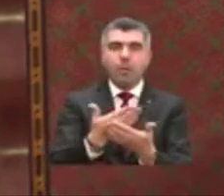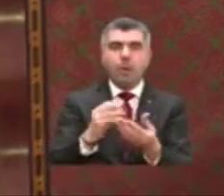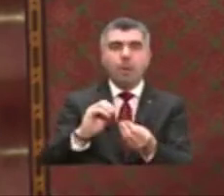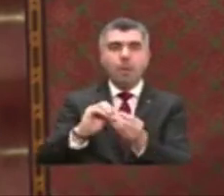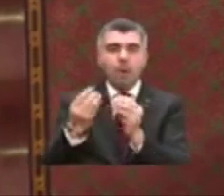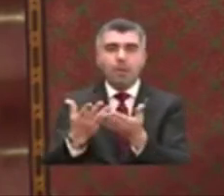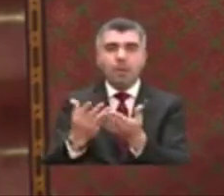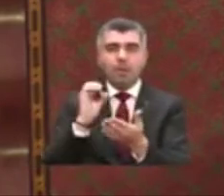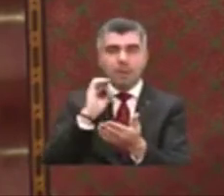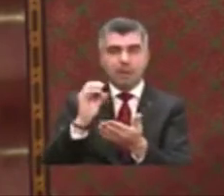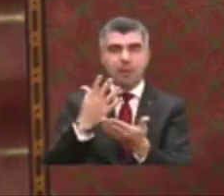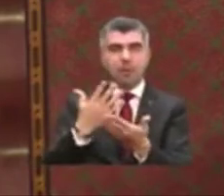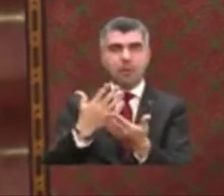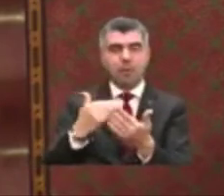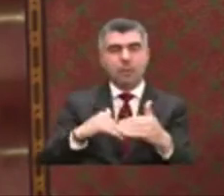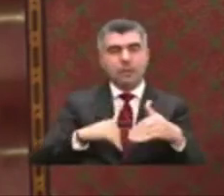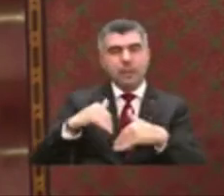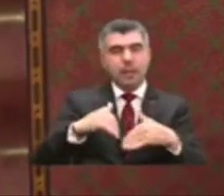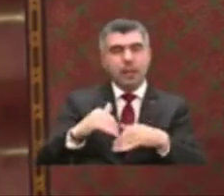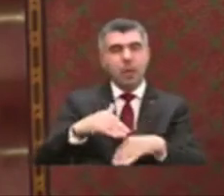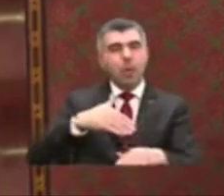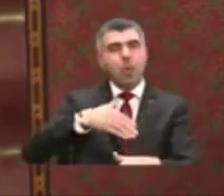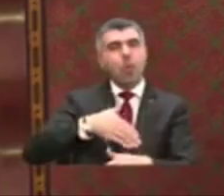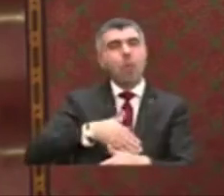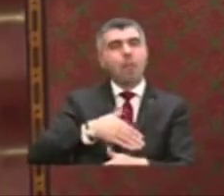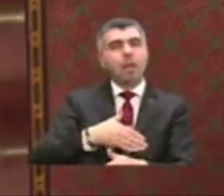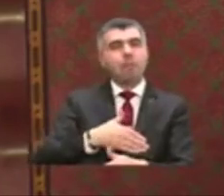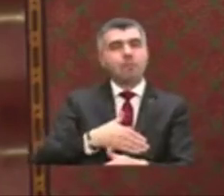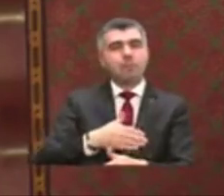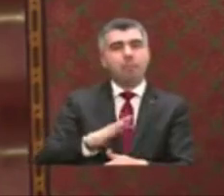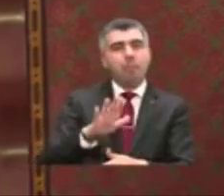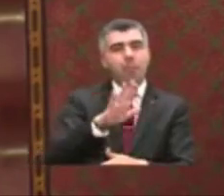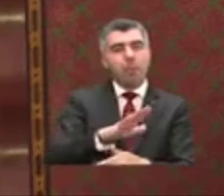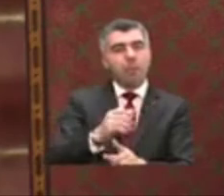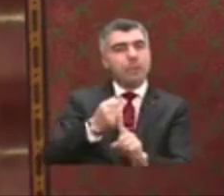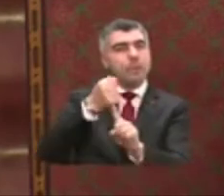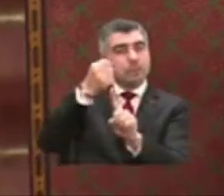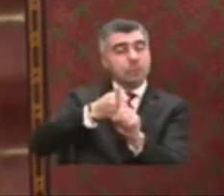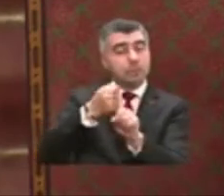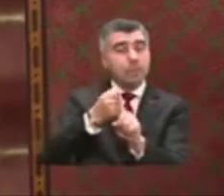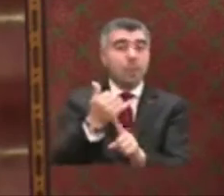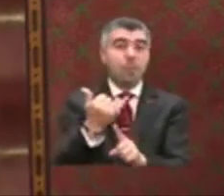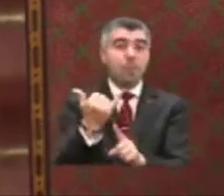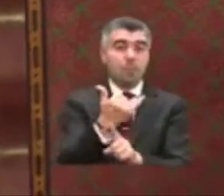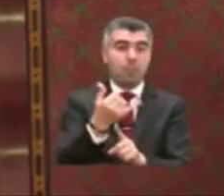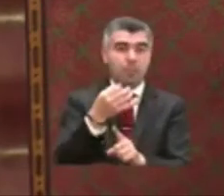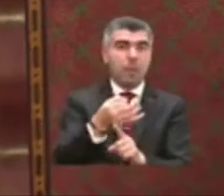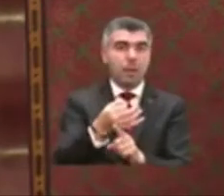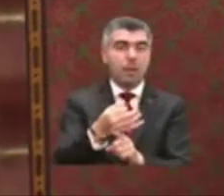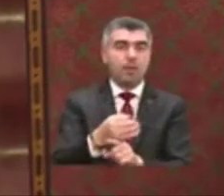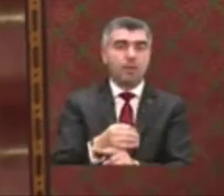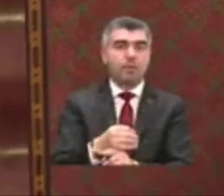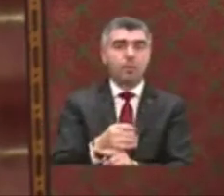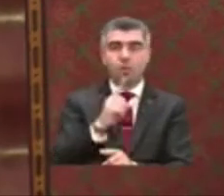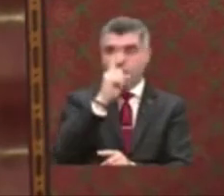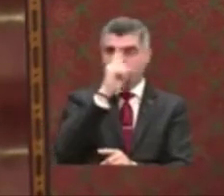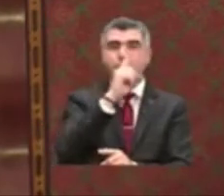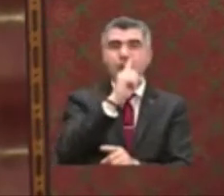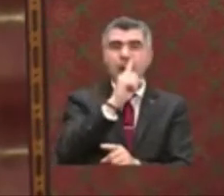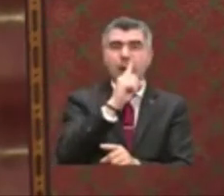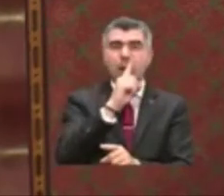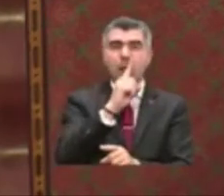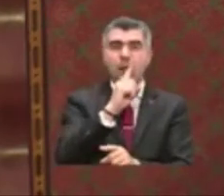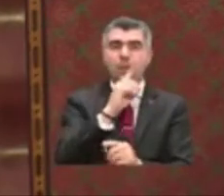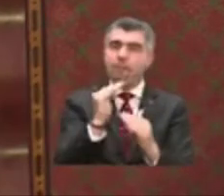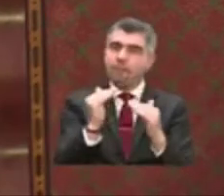للجهه ديال قلميم وادنون بان هنالك عمل مهم اللي هو اللي غيدار ان شاء الله، واتفقنا